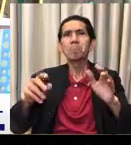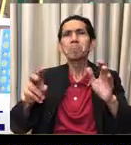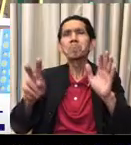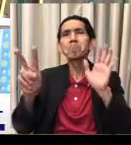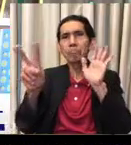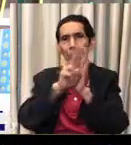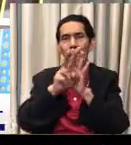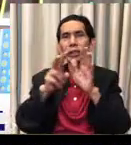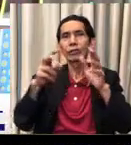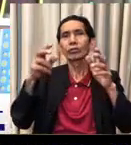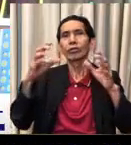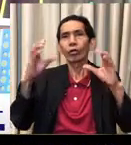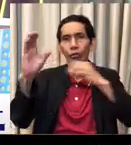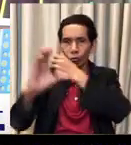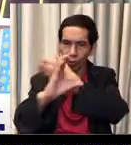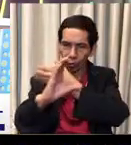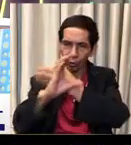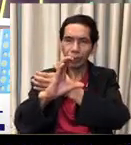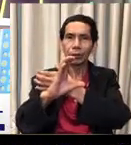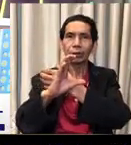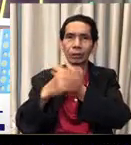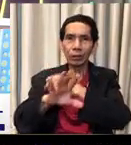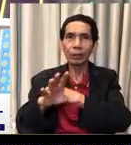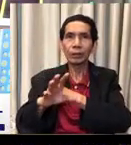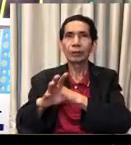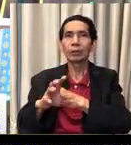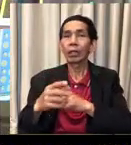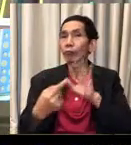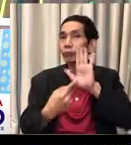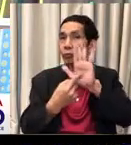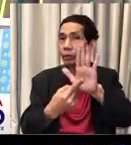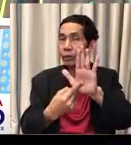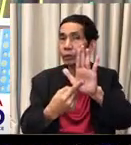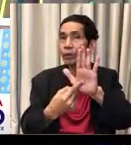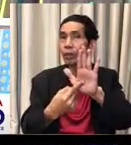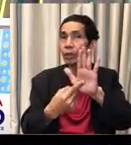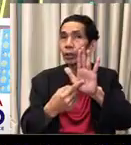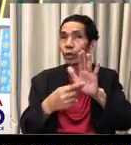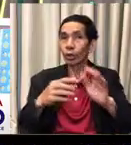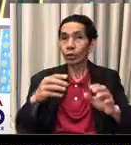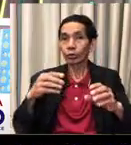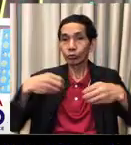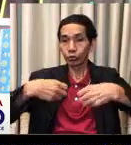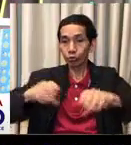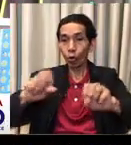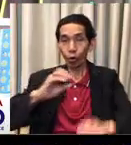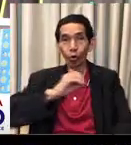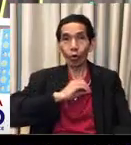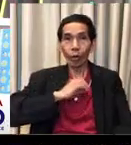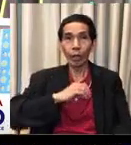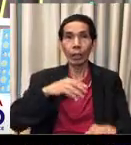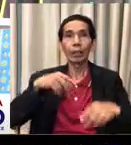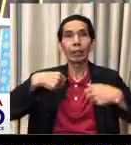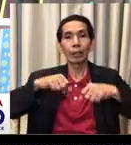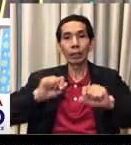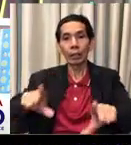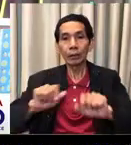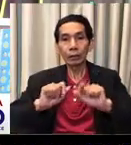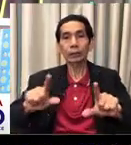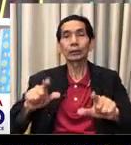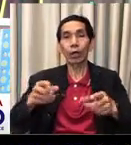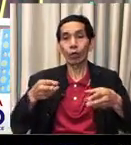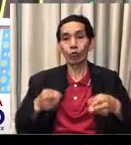Sige, nandiyan na yan eh. Huh? I'm just stating the fact. So, yung mga stall owner, nakapagtitinda ngayon sa kalye.